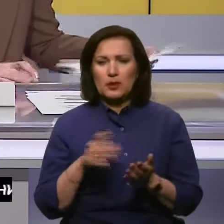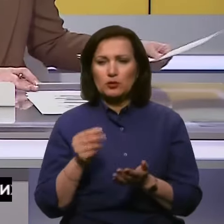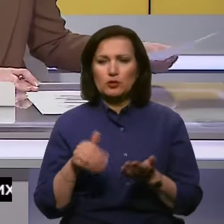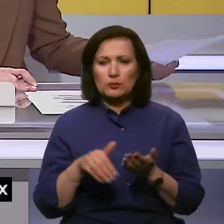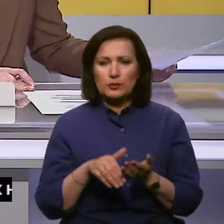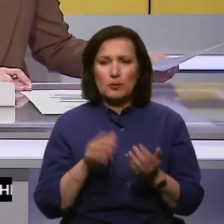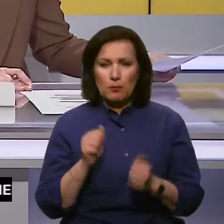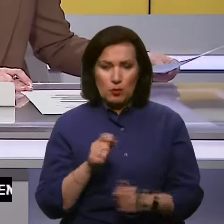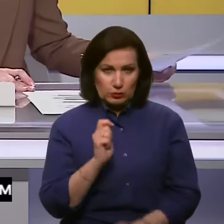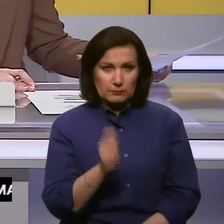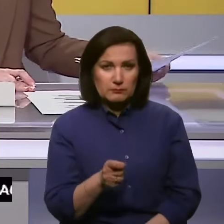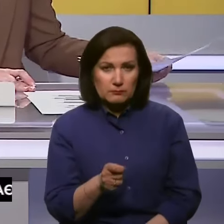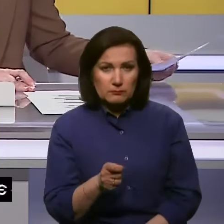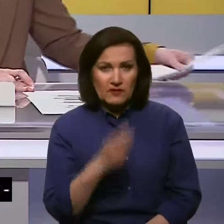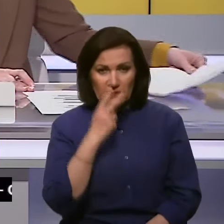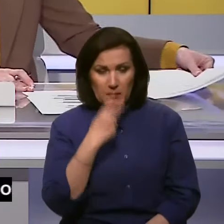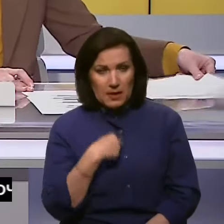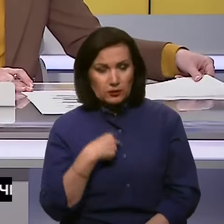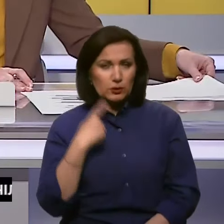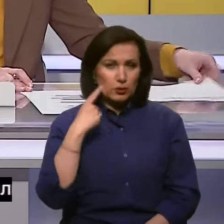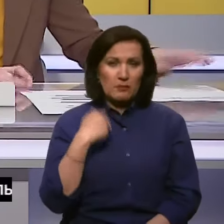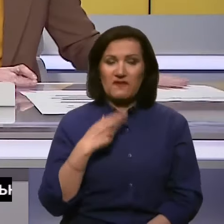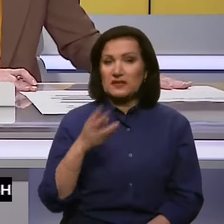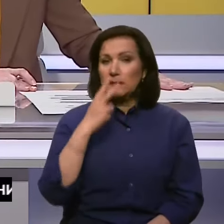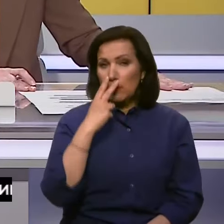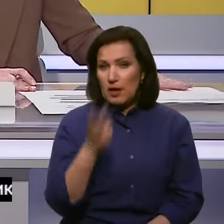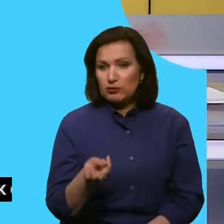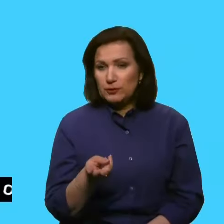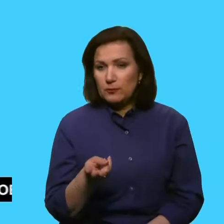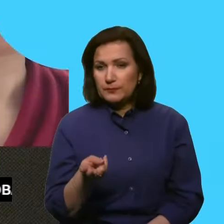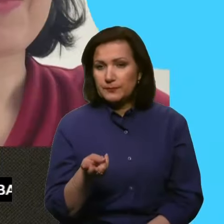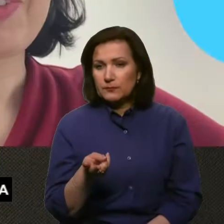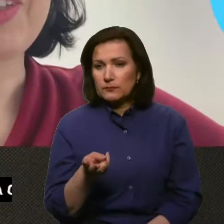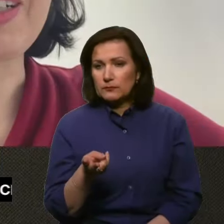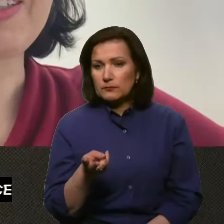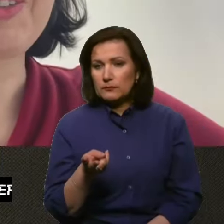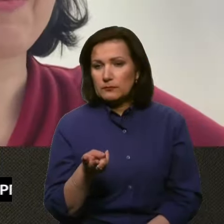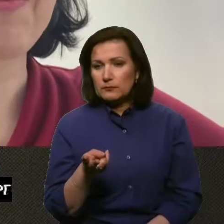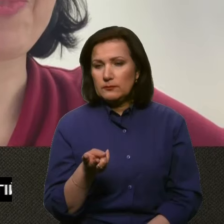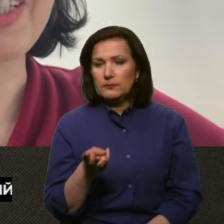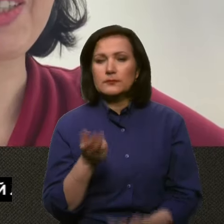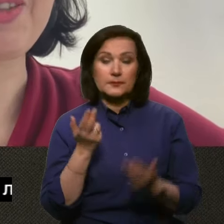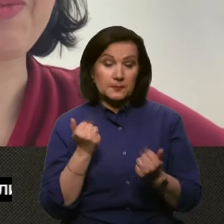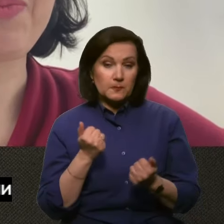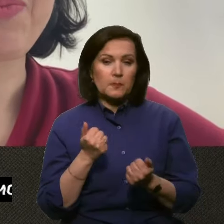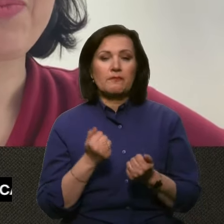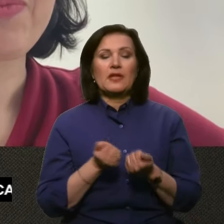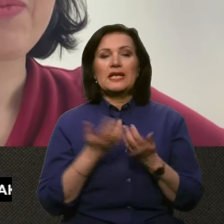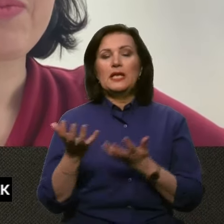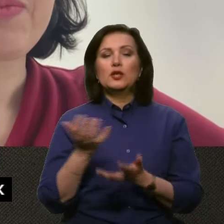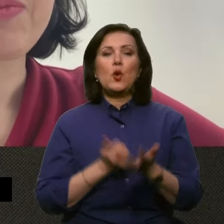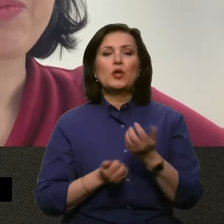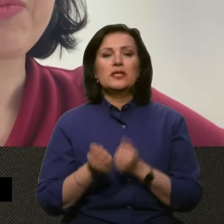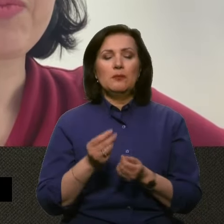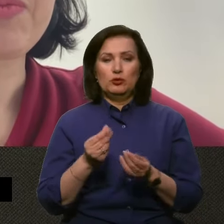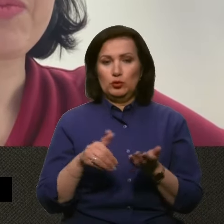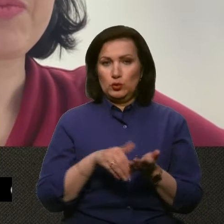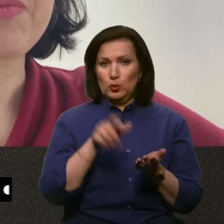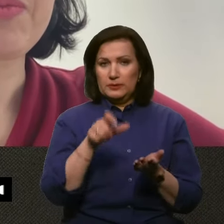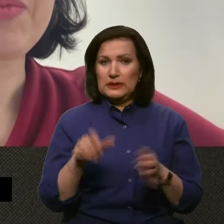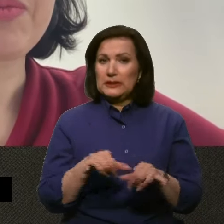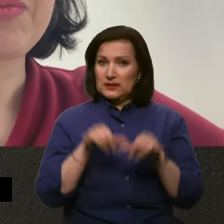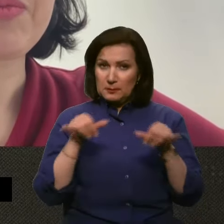субсидій можу поставити вас. Бачите, ви нас чуєте, ми вас бачимо. Отже, кількість отримувачів субсидій